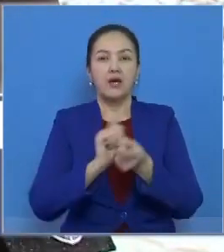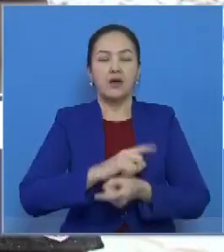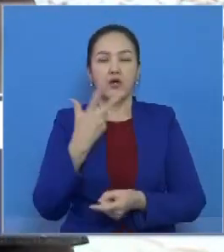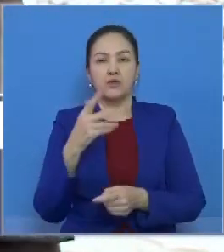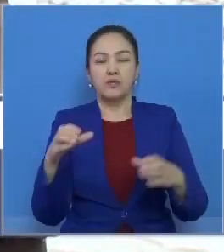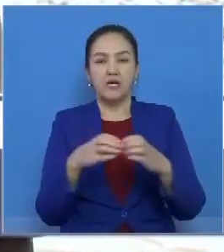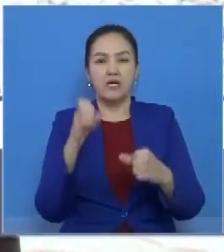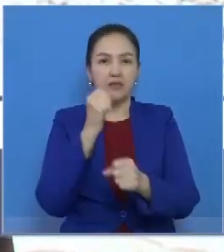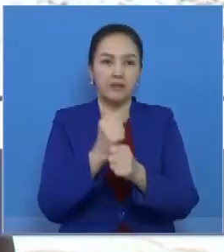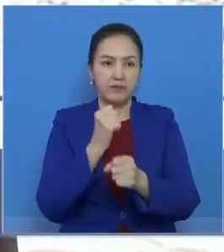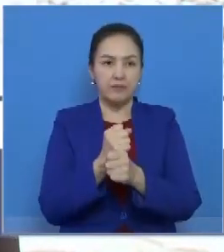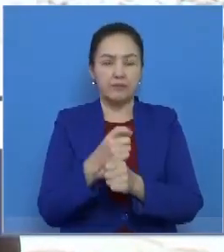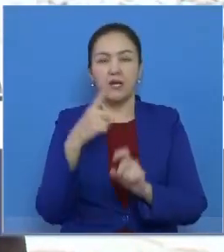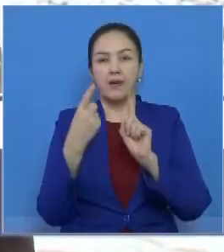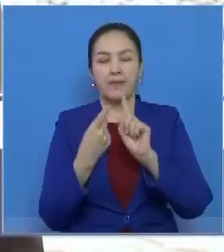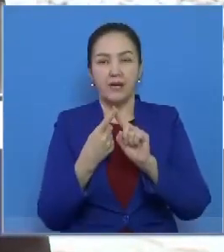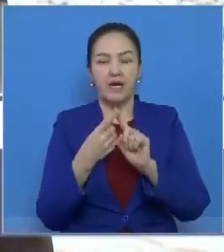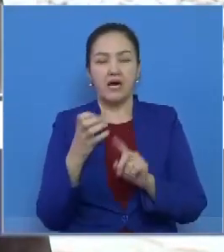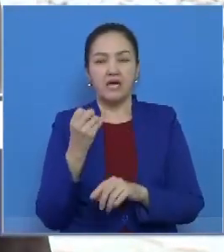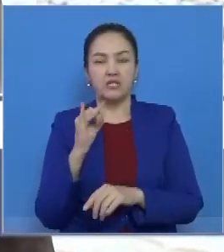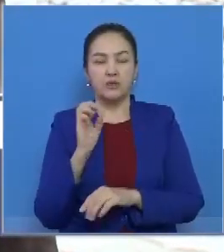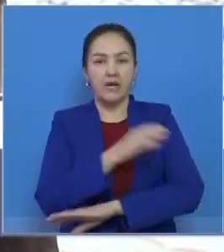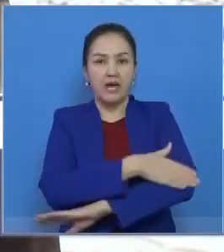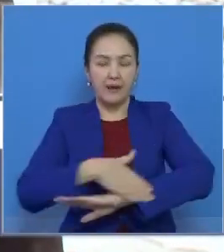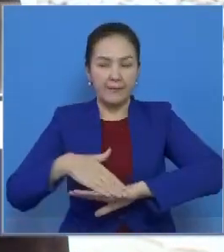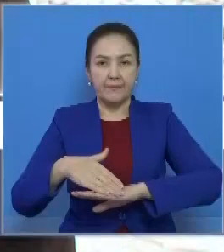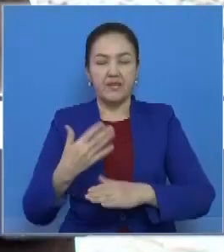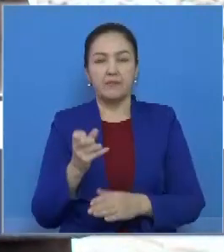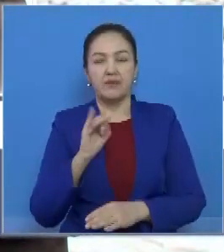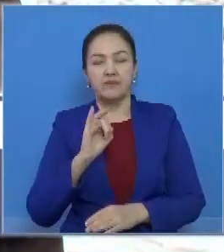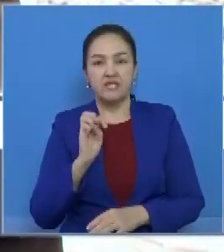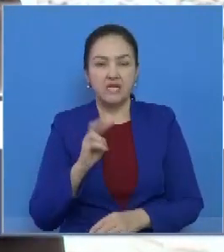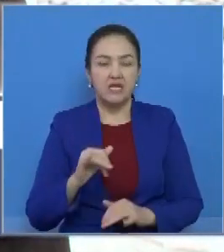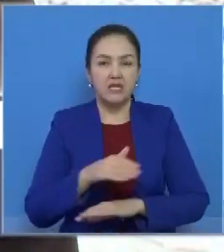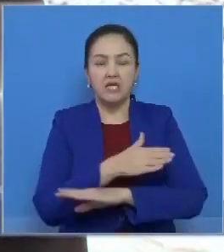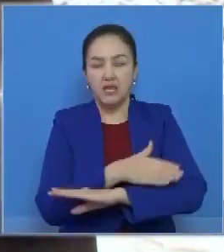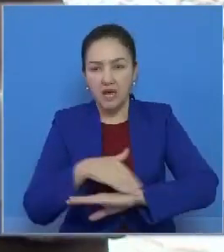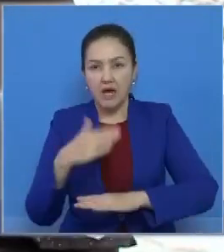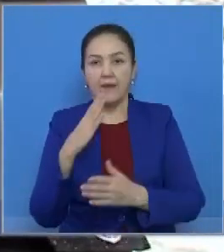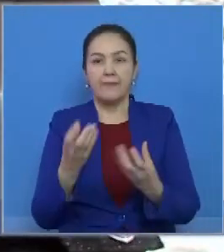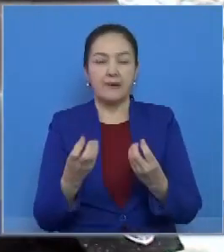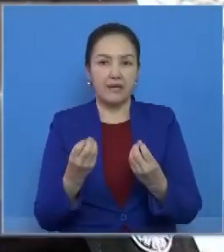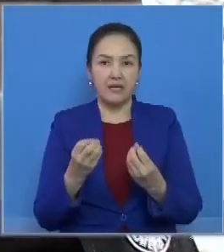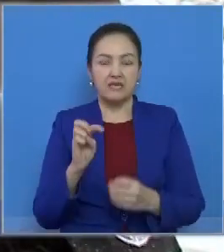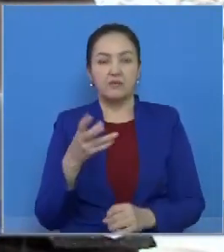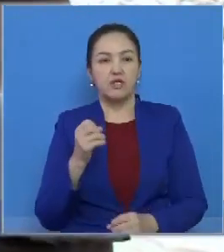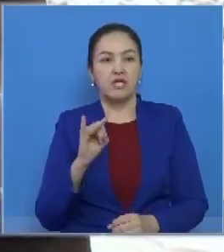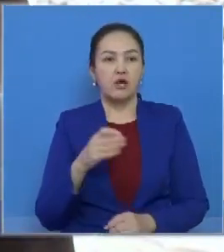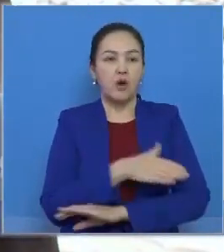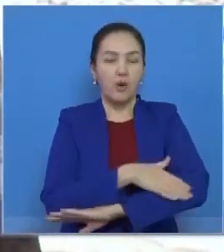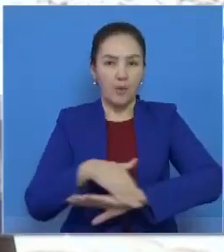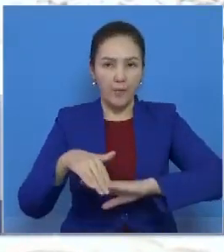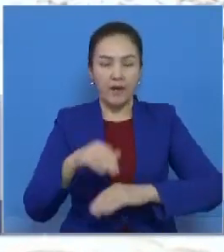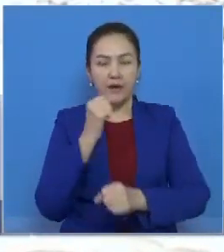жатыр. Оның біріншісі осы ағайынды Жұмановтар көшесінде, Бейбітшілік даңғылында және де Шәмші Қалдаяқов